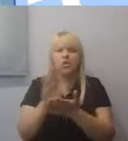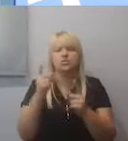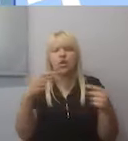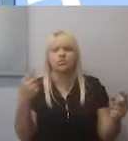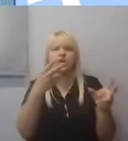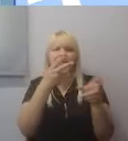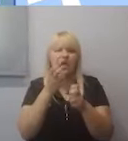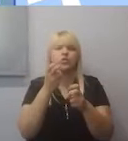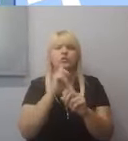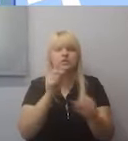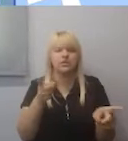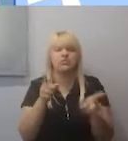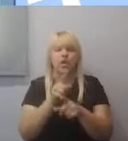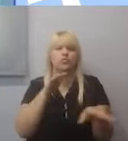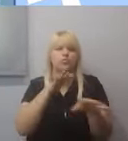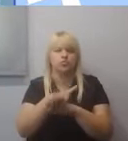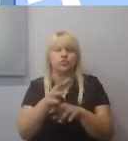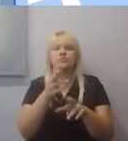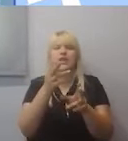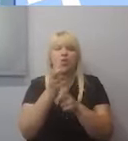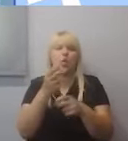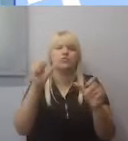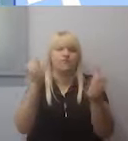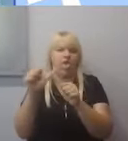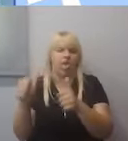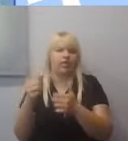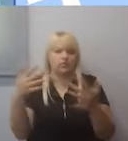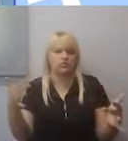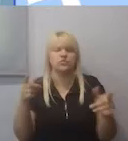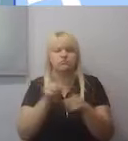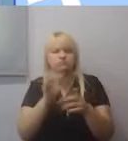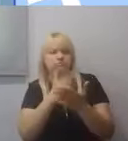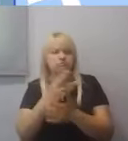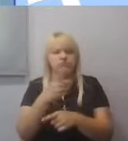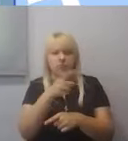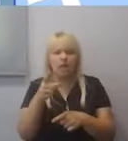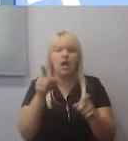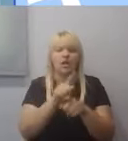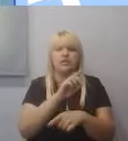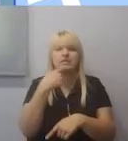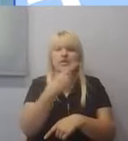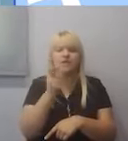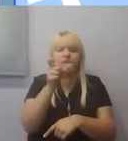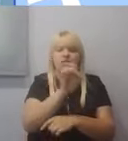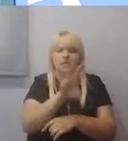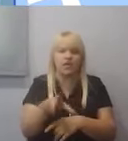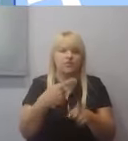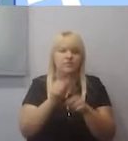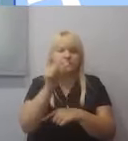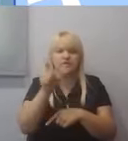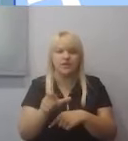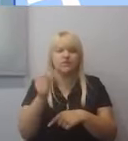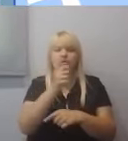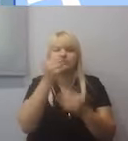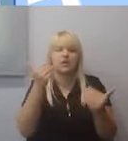ieroču veidus tas ir ja jo es neminēšu vārdā jo cilvēks kotējās tagad eiropas parlamentā